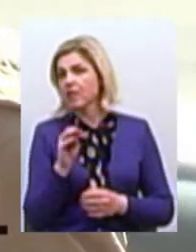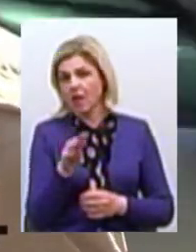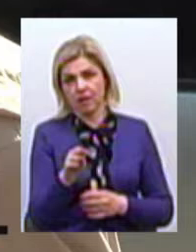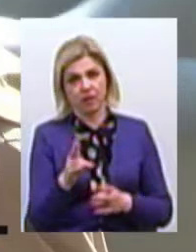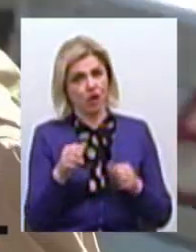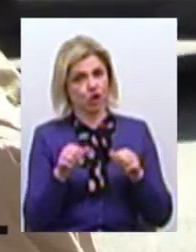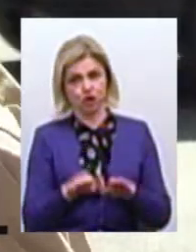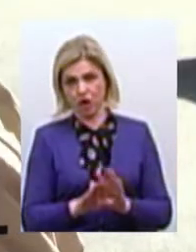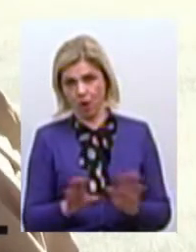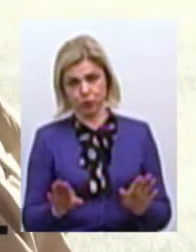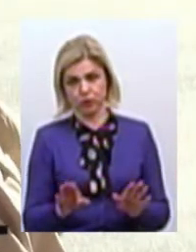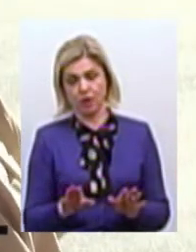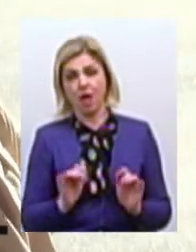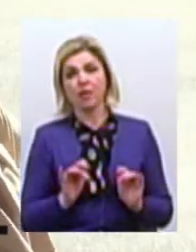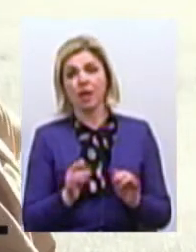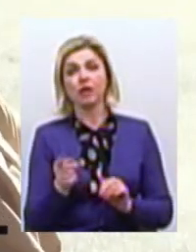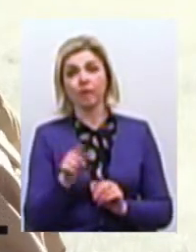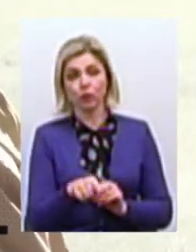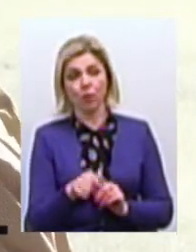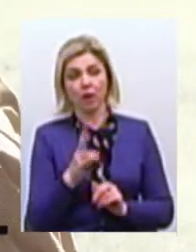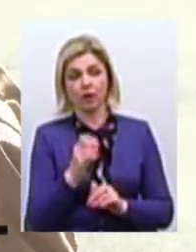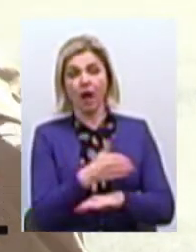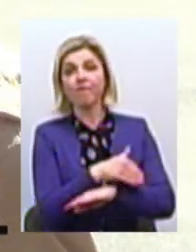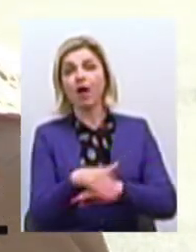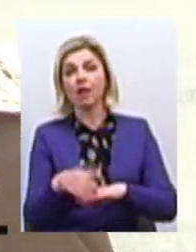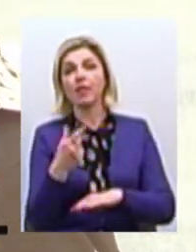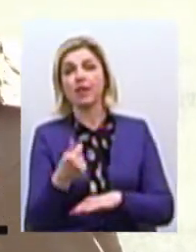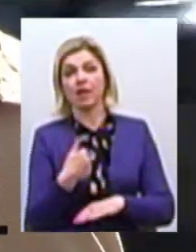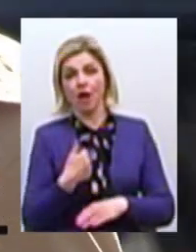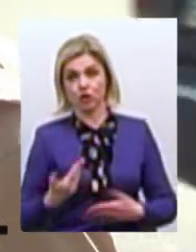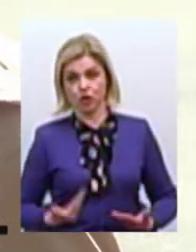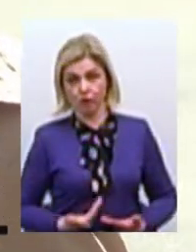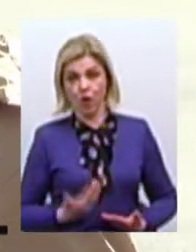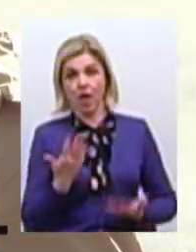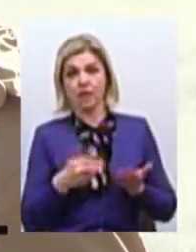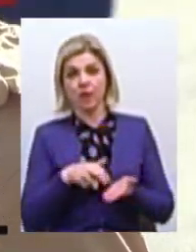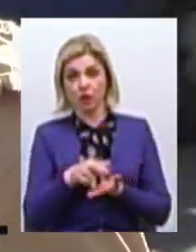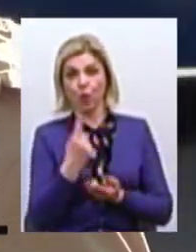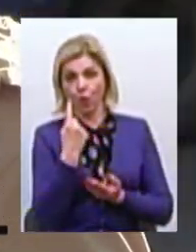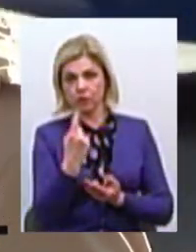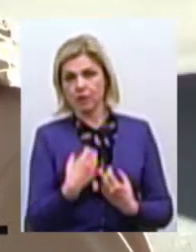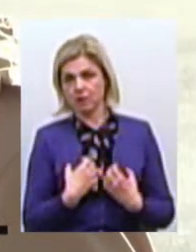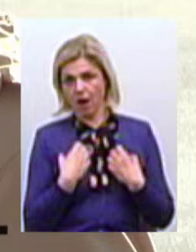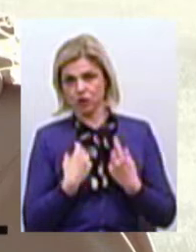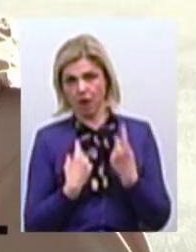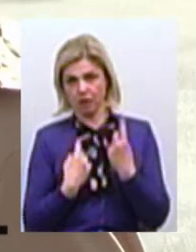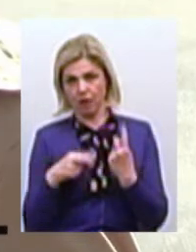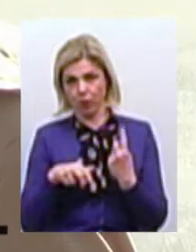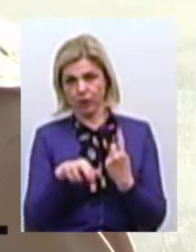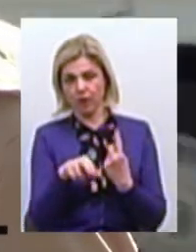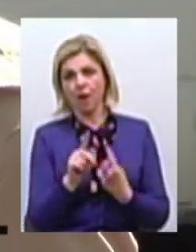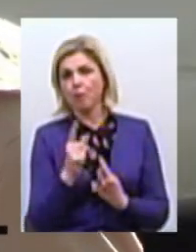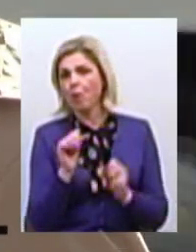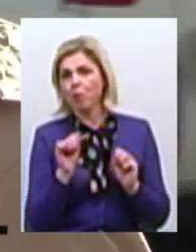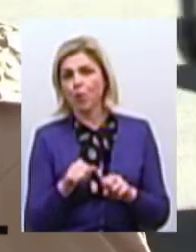решается. Дело в том, что вот на том квартале, где я живу, если идешь один, так страшно и проходить одному, потому что